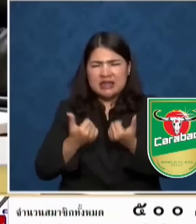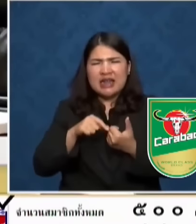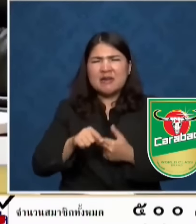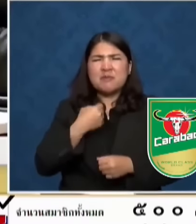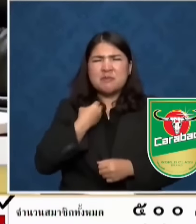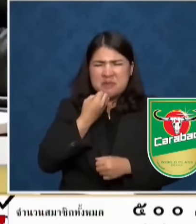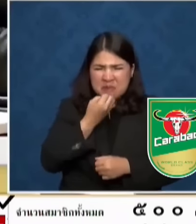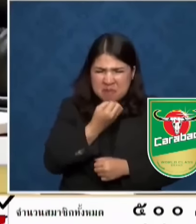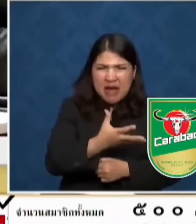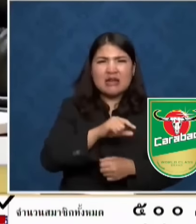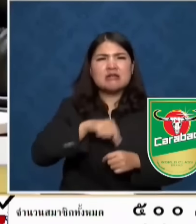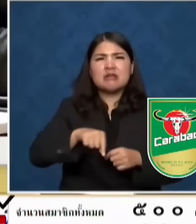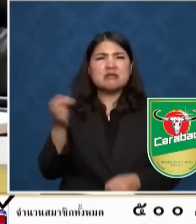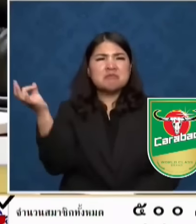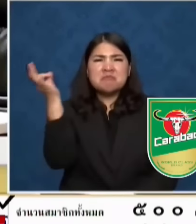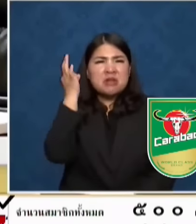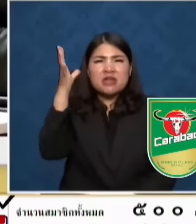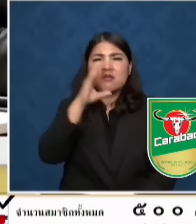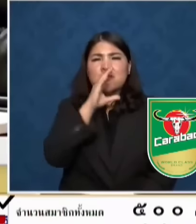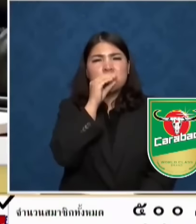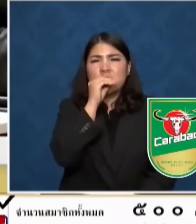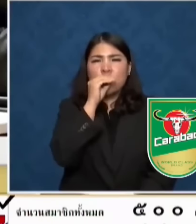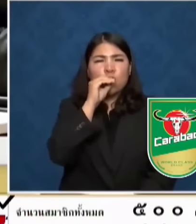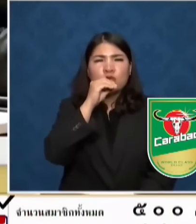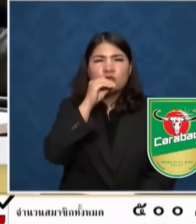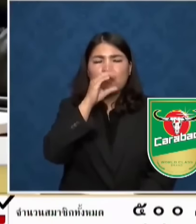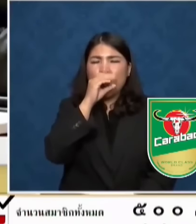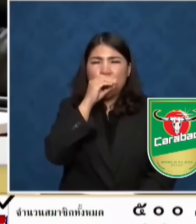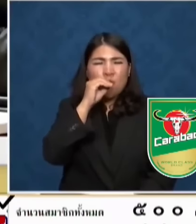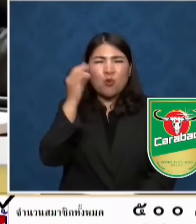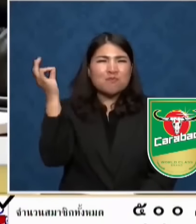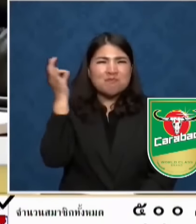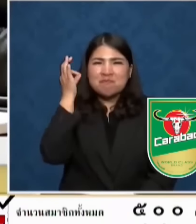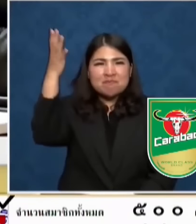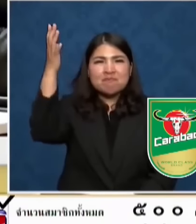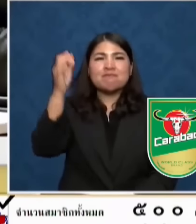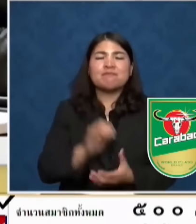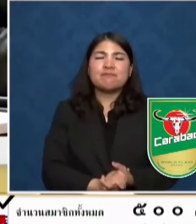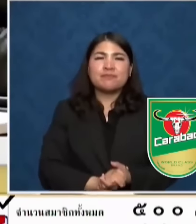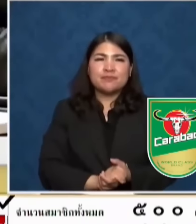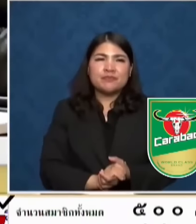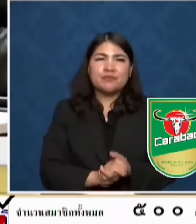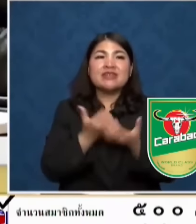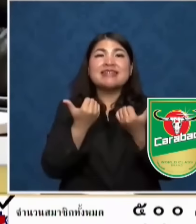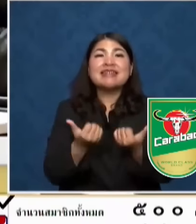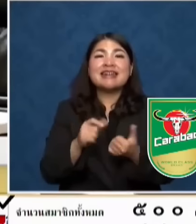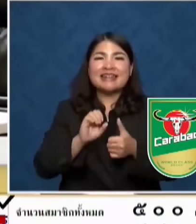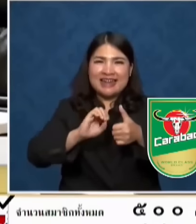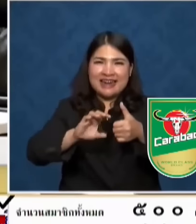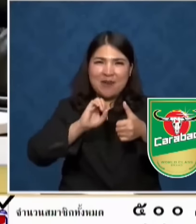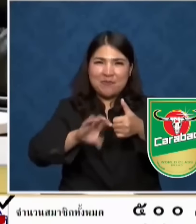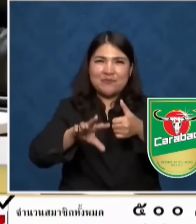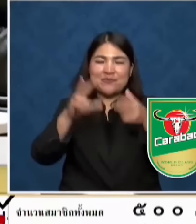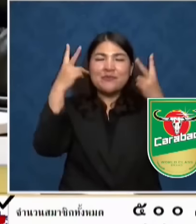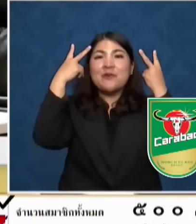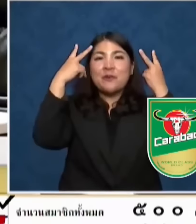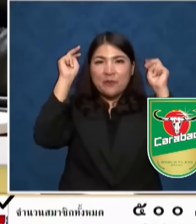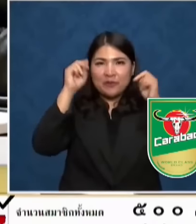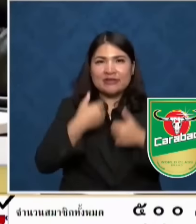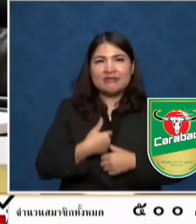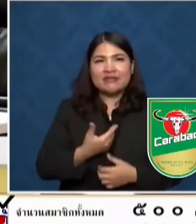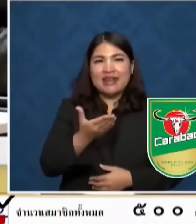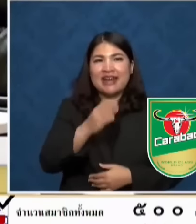ซ้ำดิฉันไม่เคยได้ยินออกจากปากท่านนายกไปพูดกับแบงก์ชาติสักแอะเดียวดิฉันแนะนำนะคะท่านนายกถึงแม้